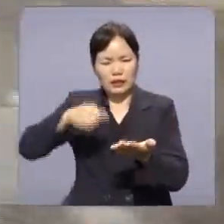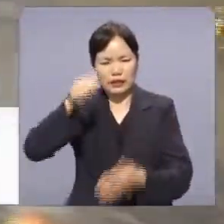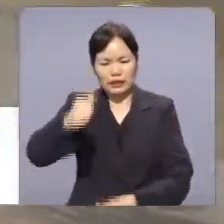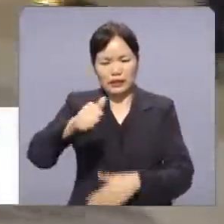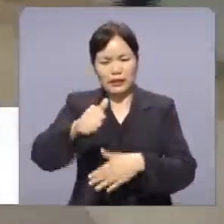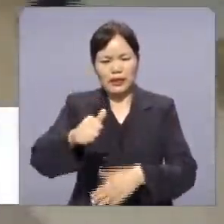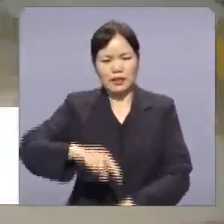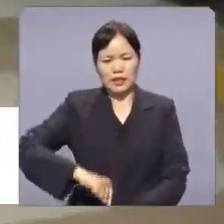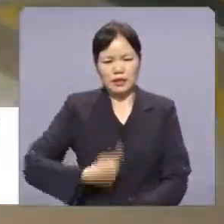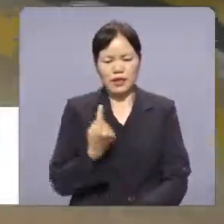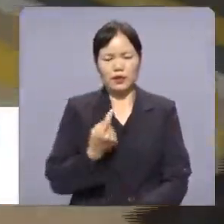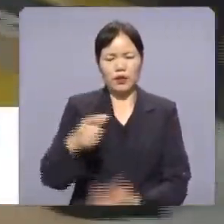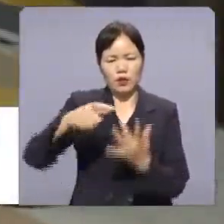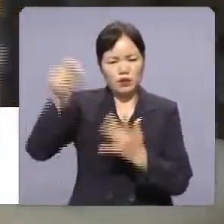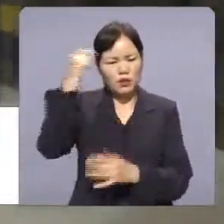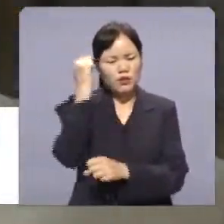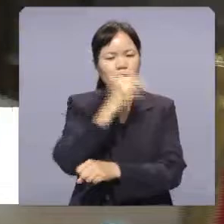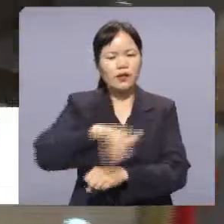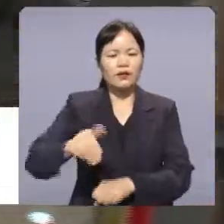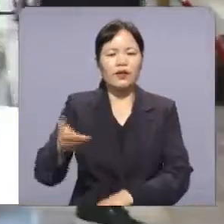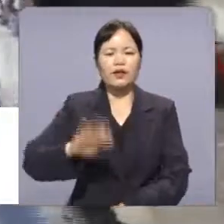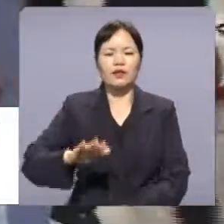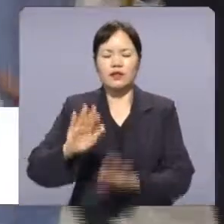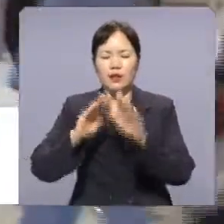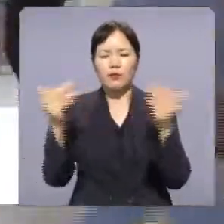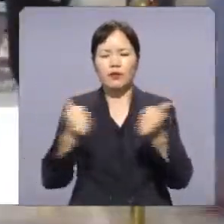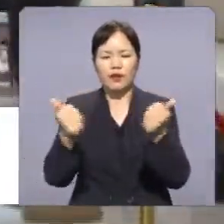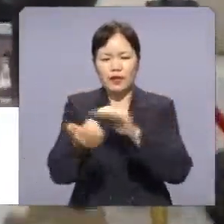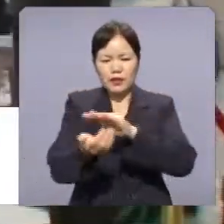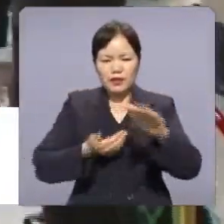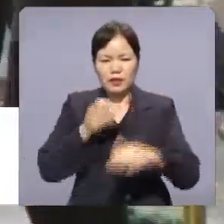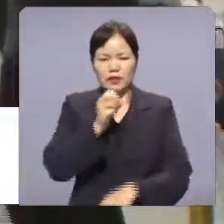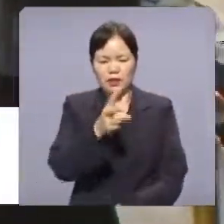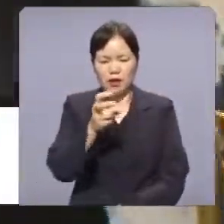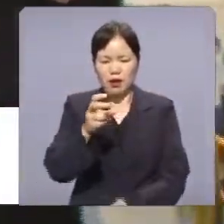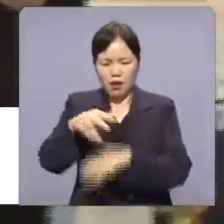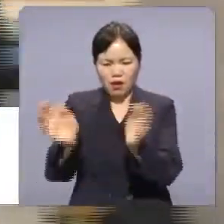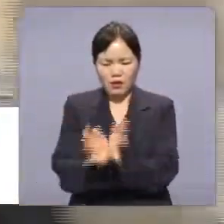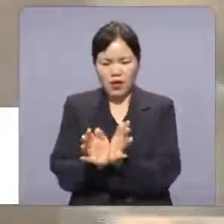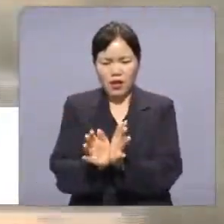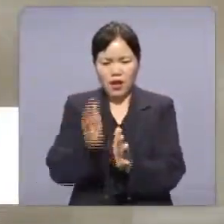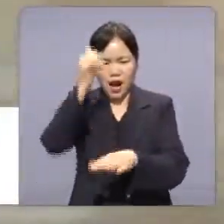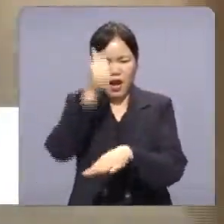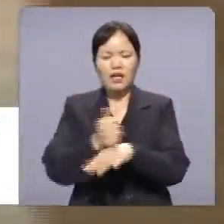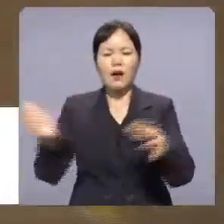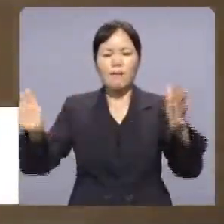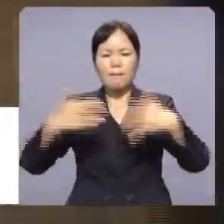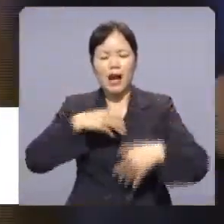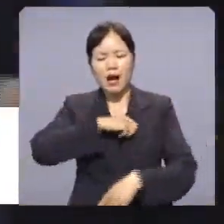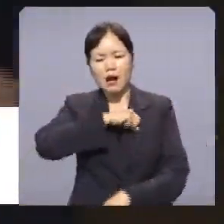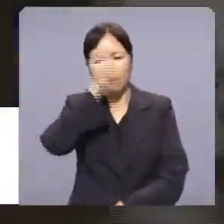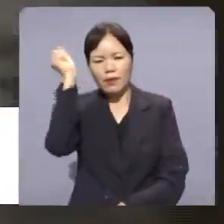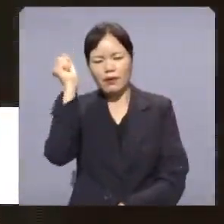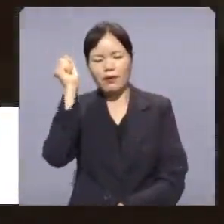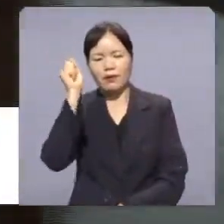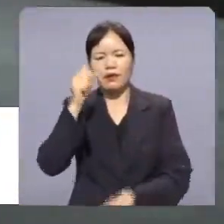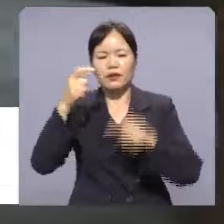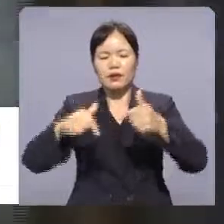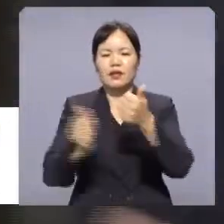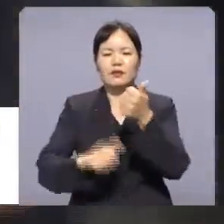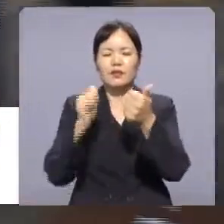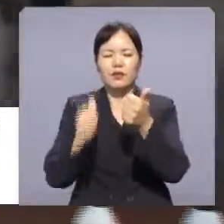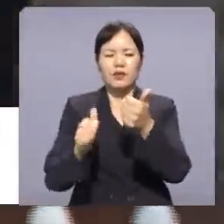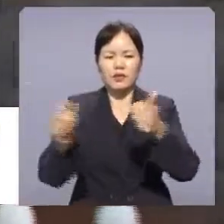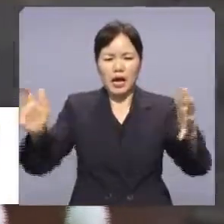국회의장단을 단독 선출하려 했는데 본회의 직전 여당과 극적 타결을 이뤘습니다. 상임위원장